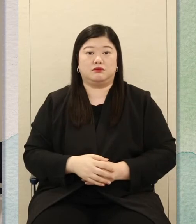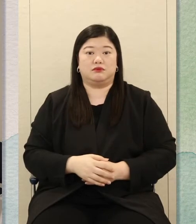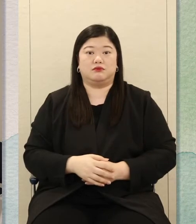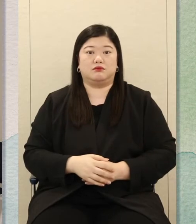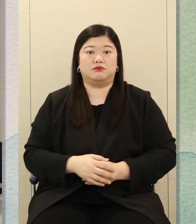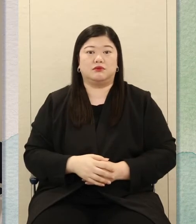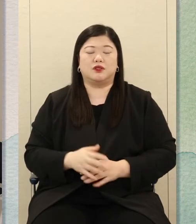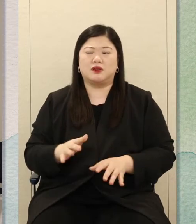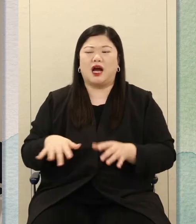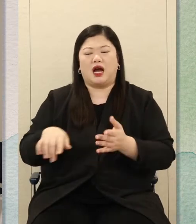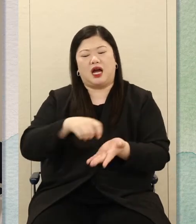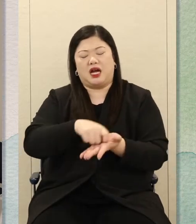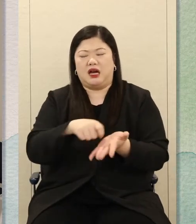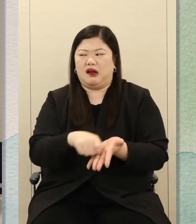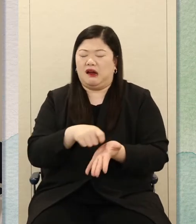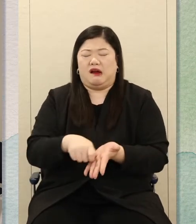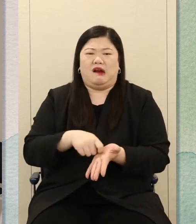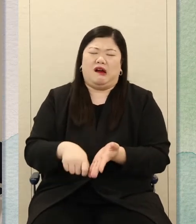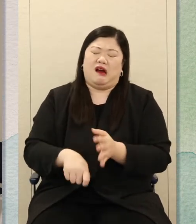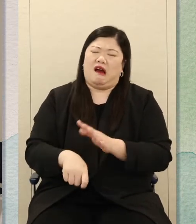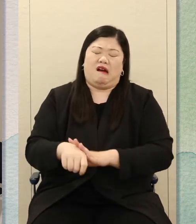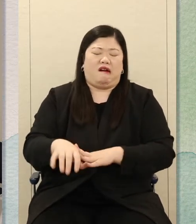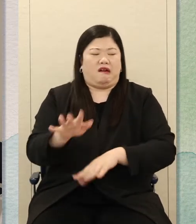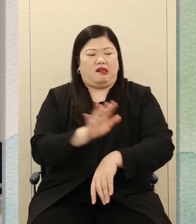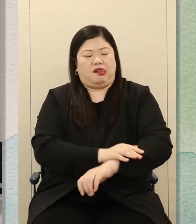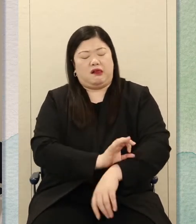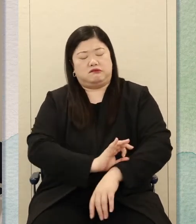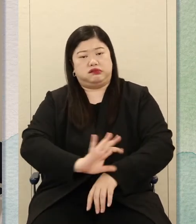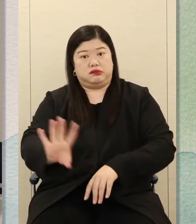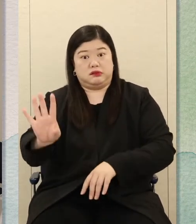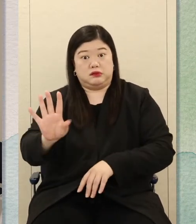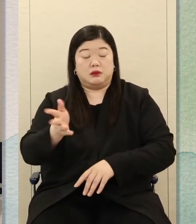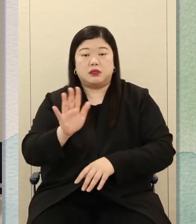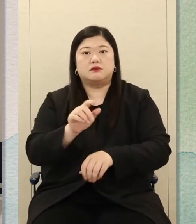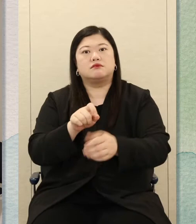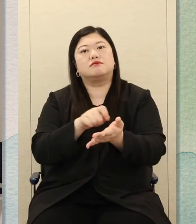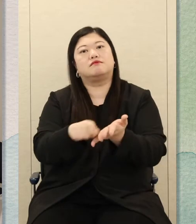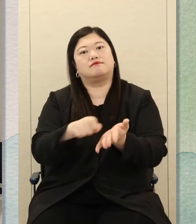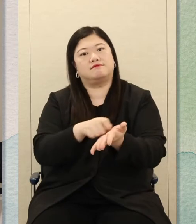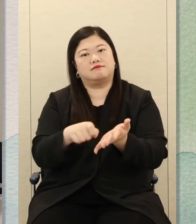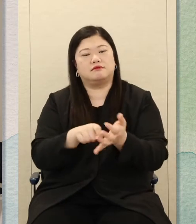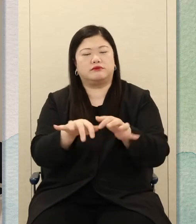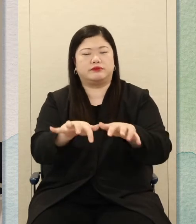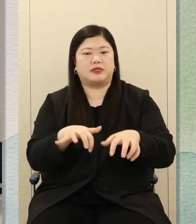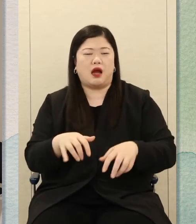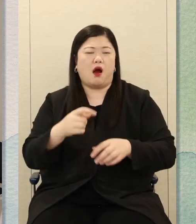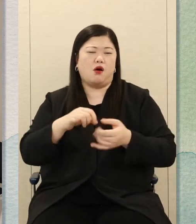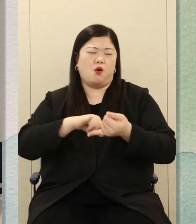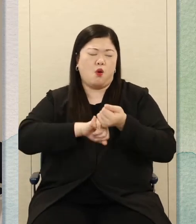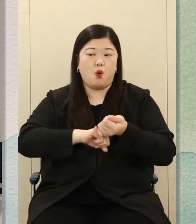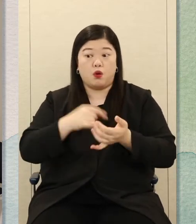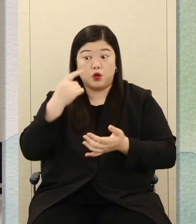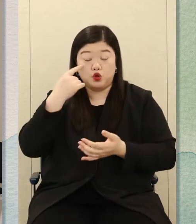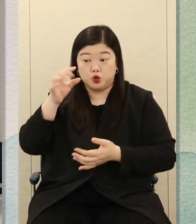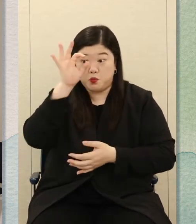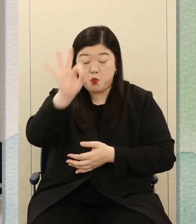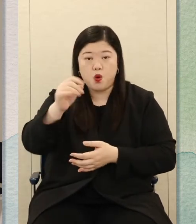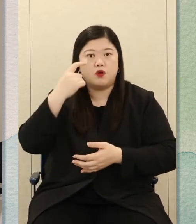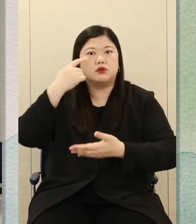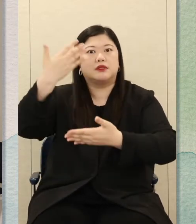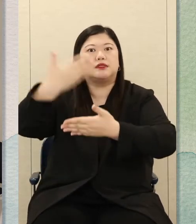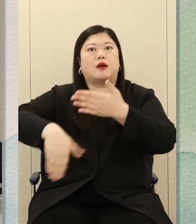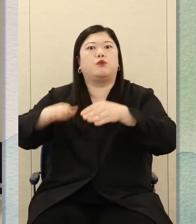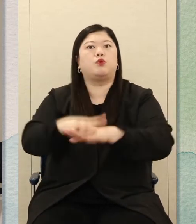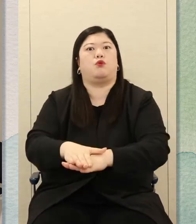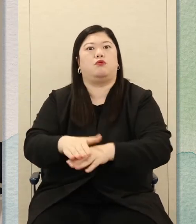자꾸 그래요. 근데 이제 철저하게 기록을 해서 가시성을 가져야 돼요. 예, 우리가 이 모임에서